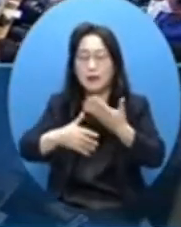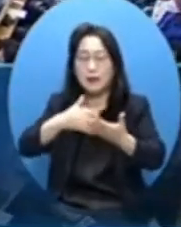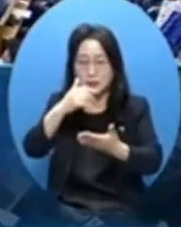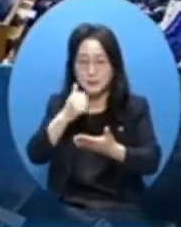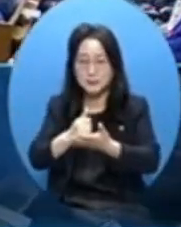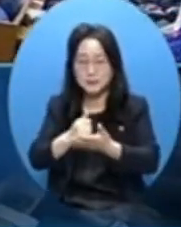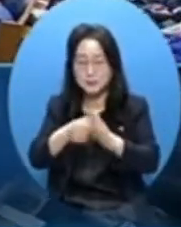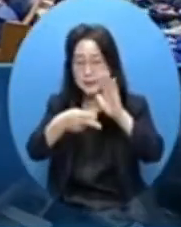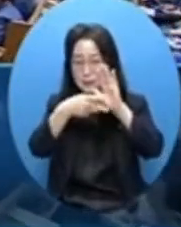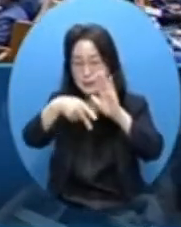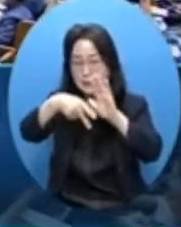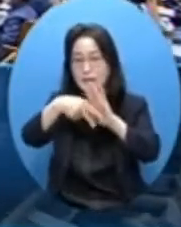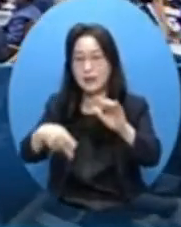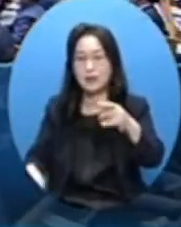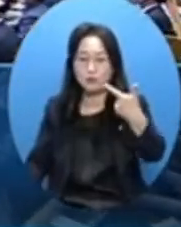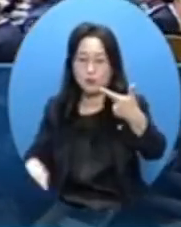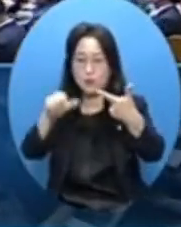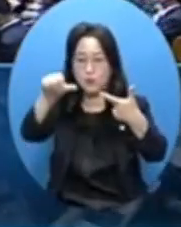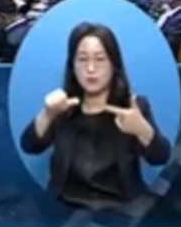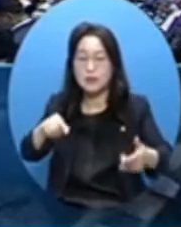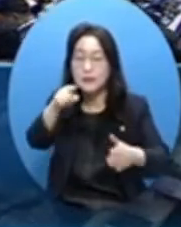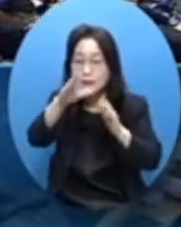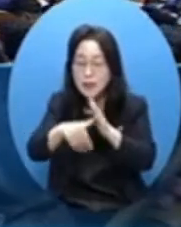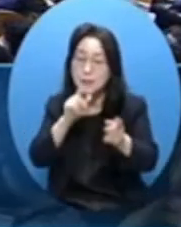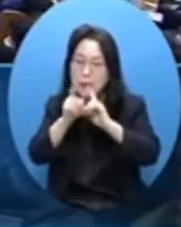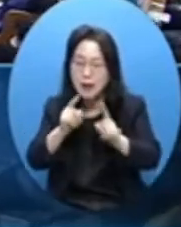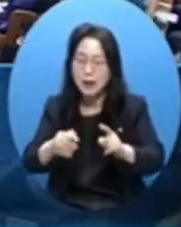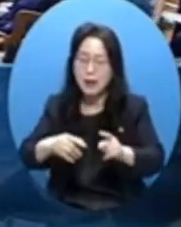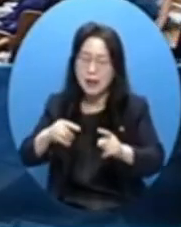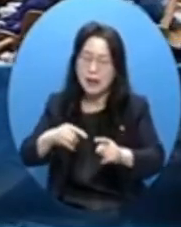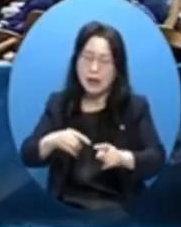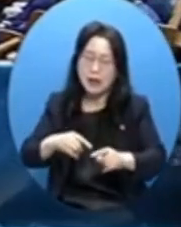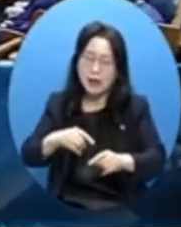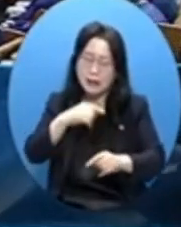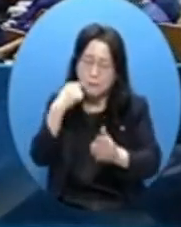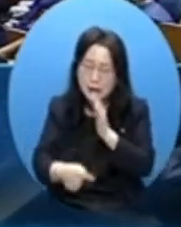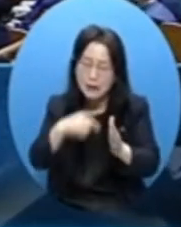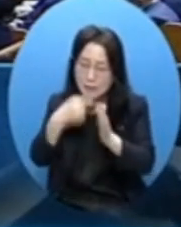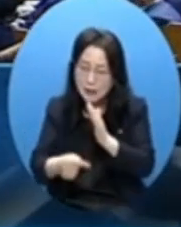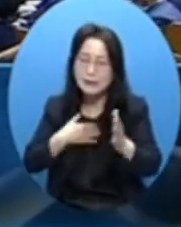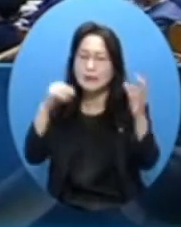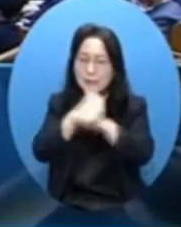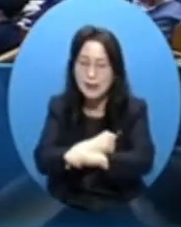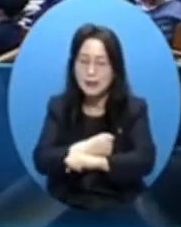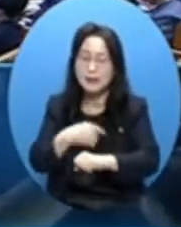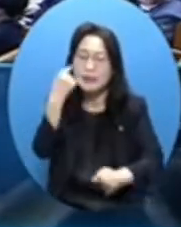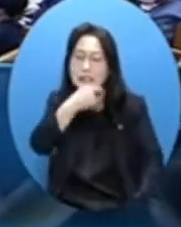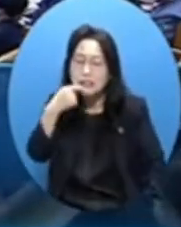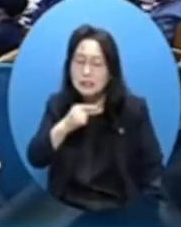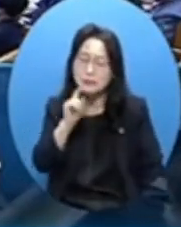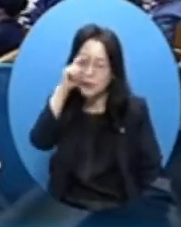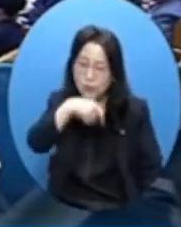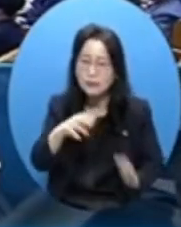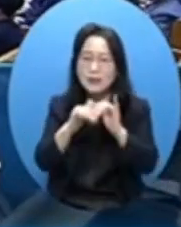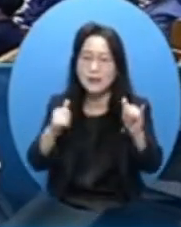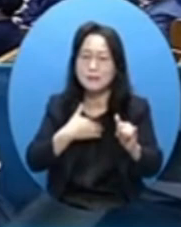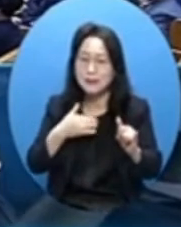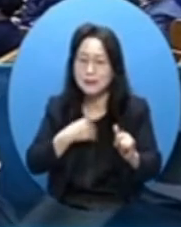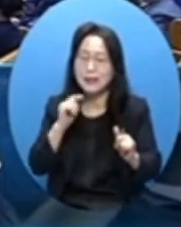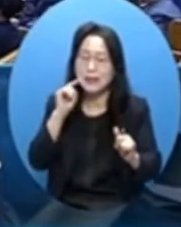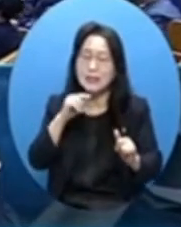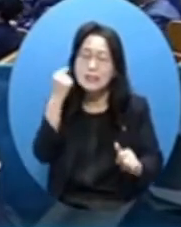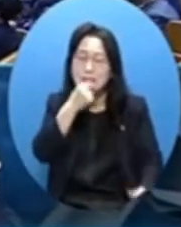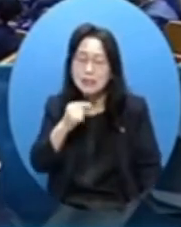이사야 6장 어 드립니다 그때 내가 말하되 화로 다 나여 망하게 되었도다 나는 입술이 부정한 사람이요 나는 입술이 부정한